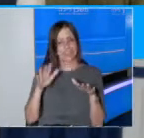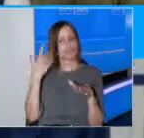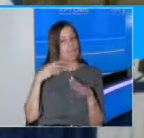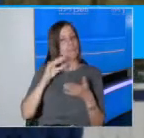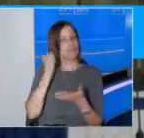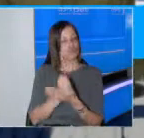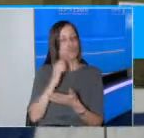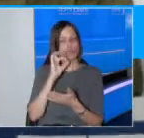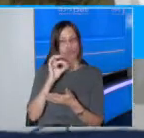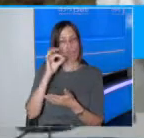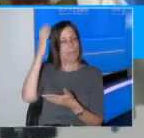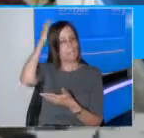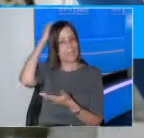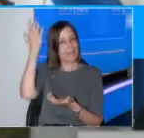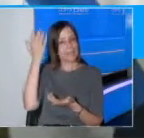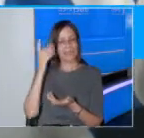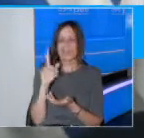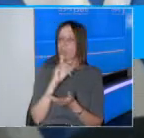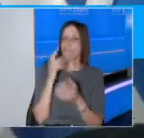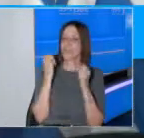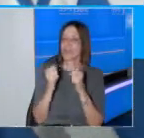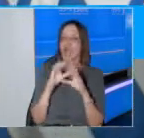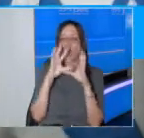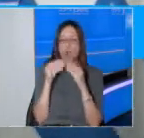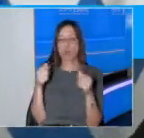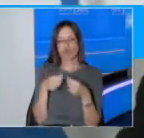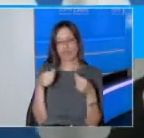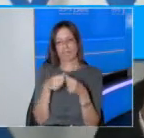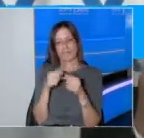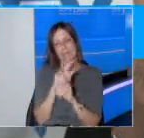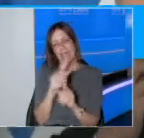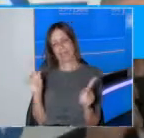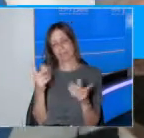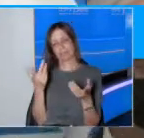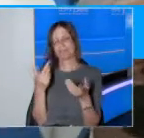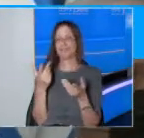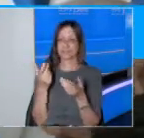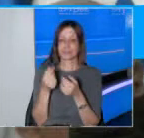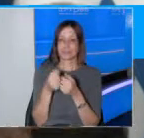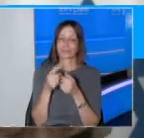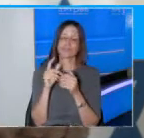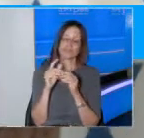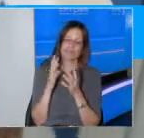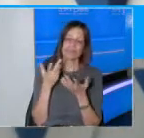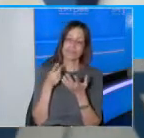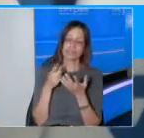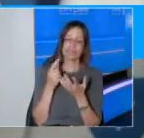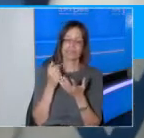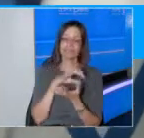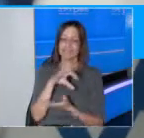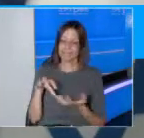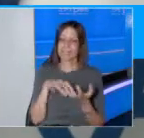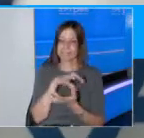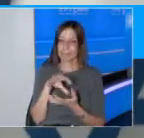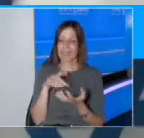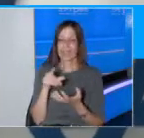של נפתלי בנט. כן, אבל לא בטוח שכל השותפים האחרים... בני גנץ להיות רלוונטי ולהיות על השולחן, יכולה לסבך לא